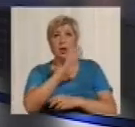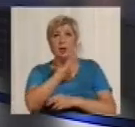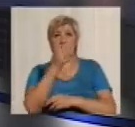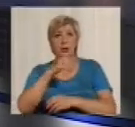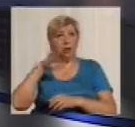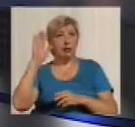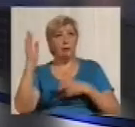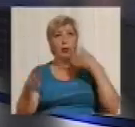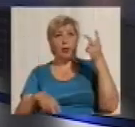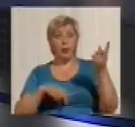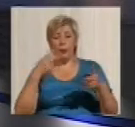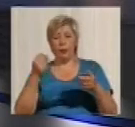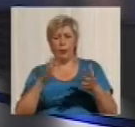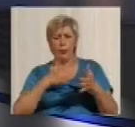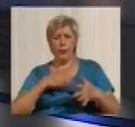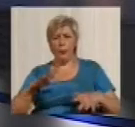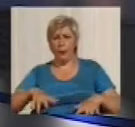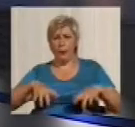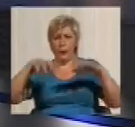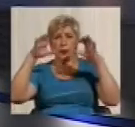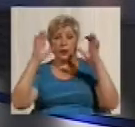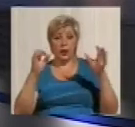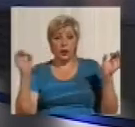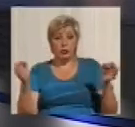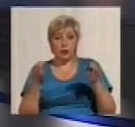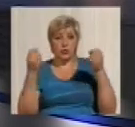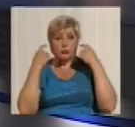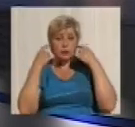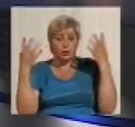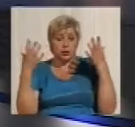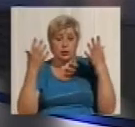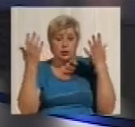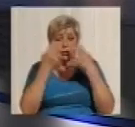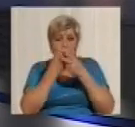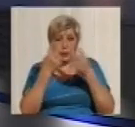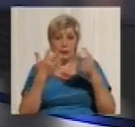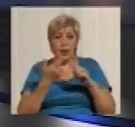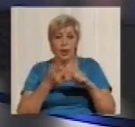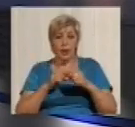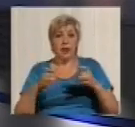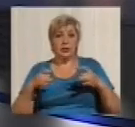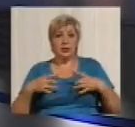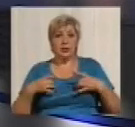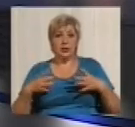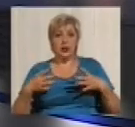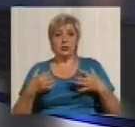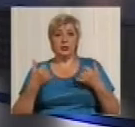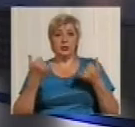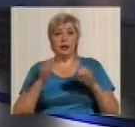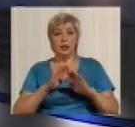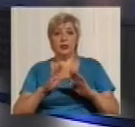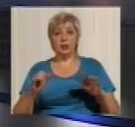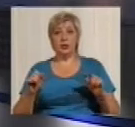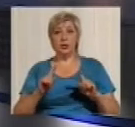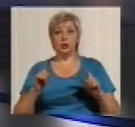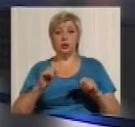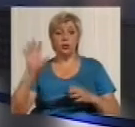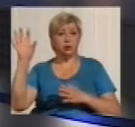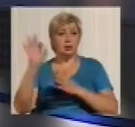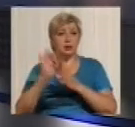летят, пыль столбом стоит, ничего не слышно. То есть это просто стресс для детей оказаться, что спилили за один